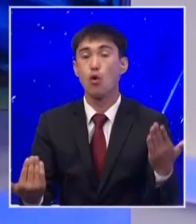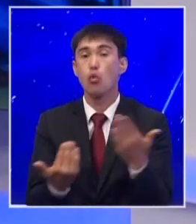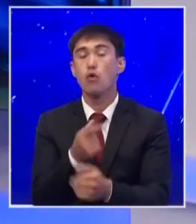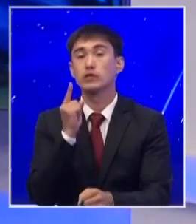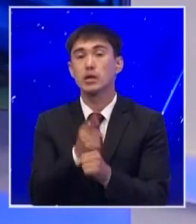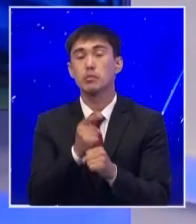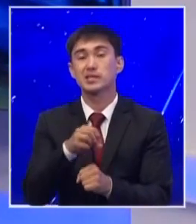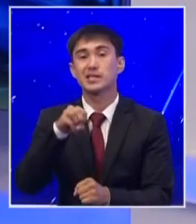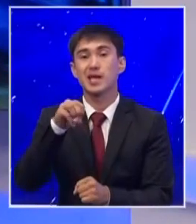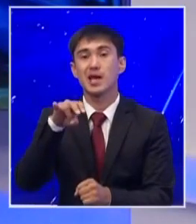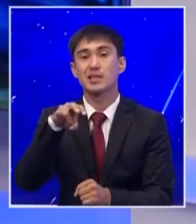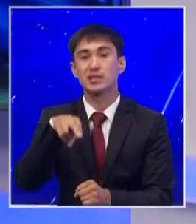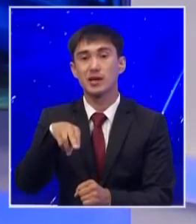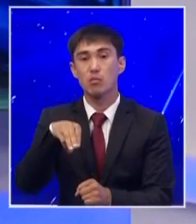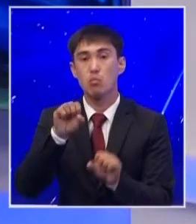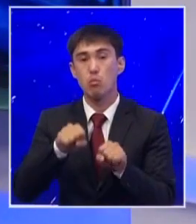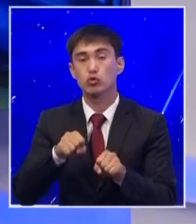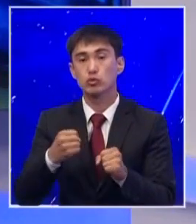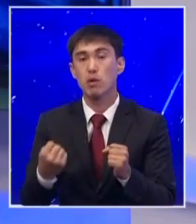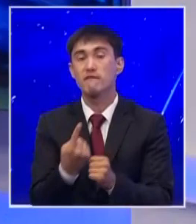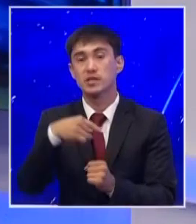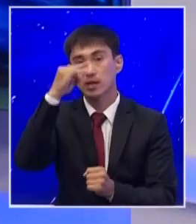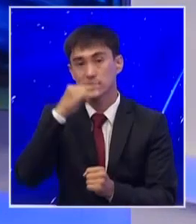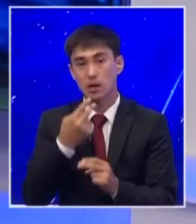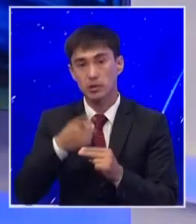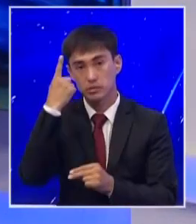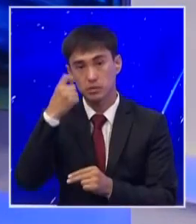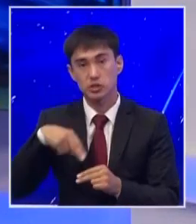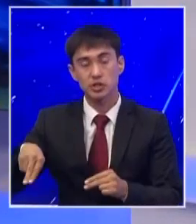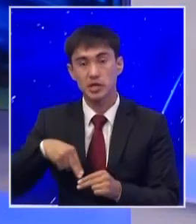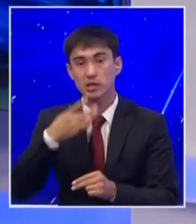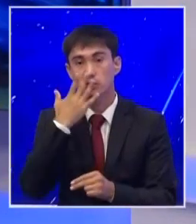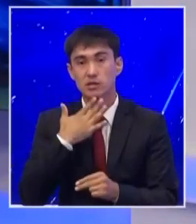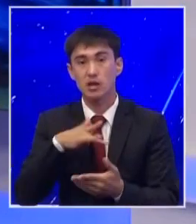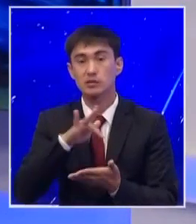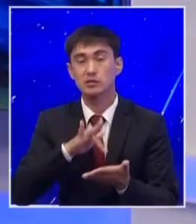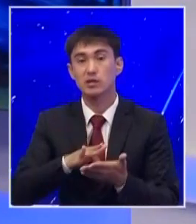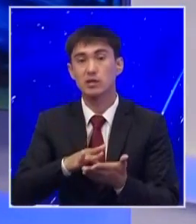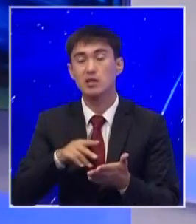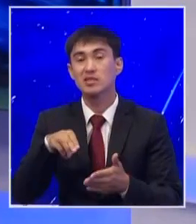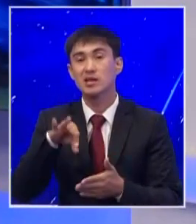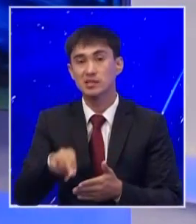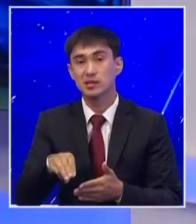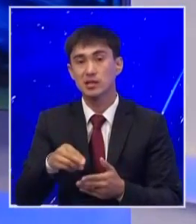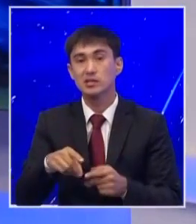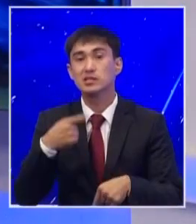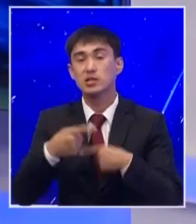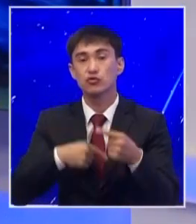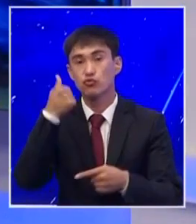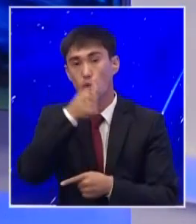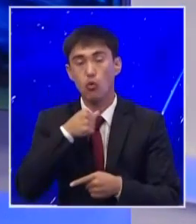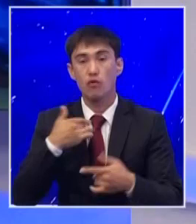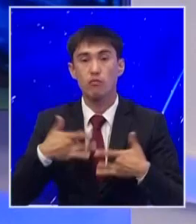Новый запрет на ИНТ может появиться в Казахстане. Об этом сообщил директор Национального центра тестирования. Со следующего